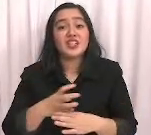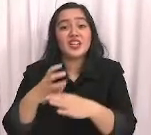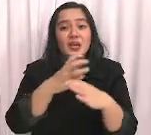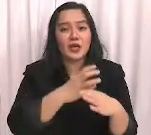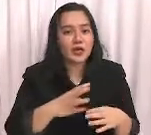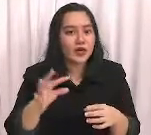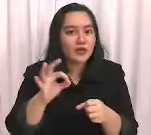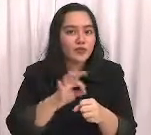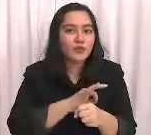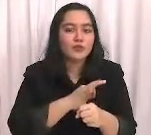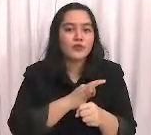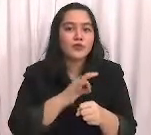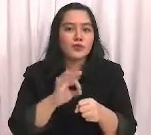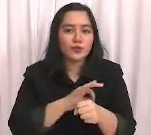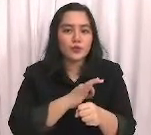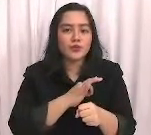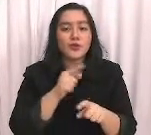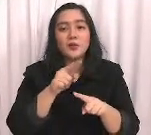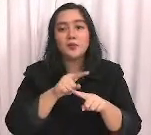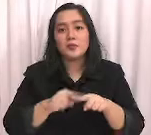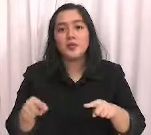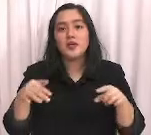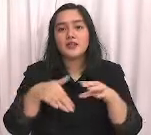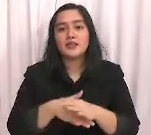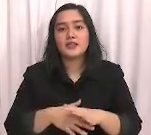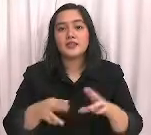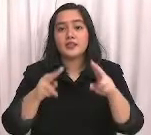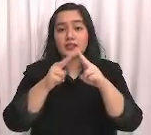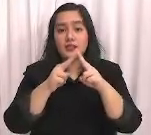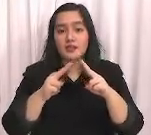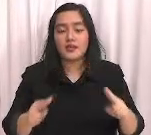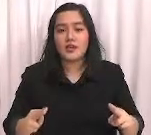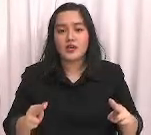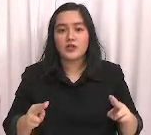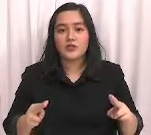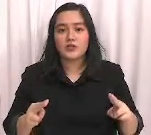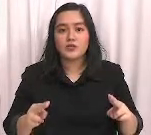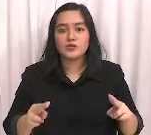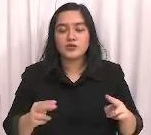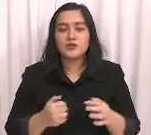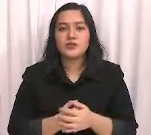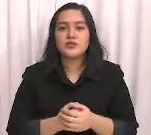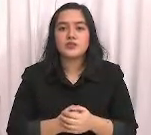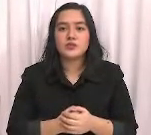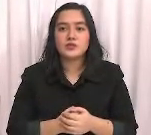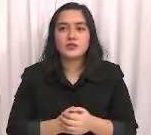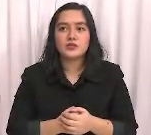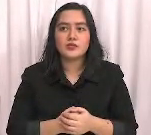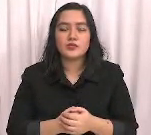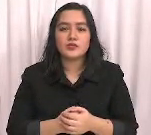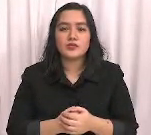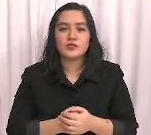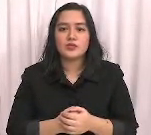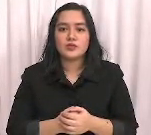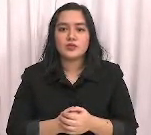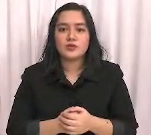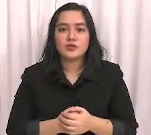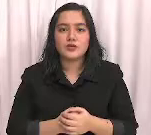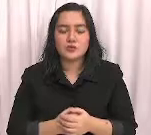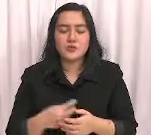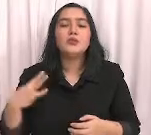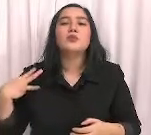because yan na ho yung bahay natin. Yeah. Yan na ho yung tahanan natin. Pero sa tahanan natin, doon nakikita yung ating